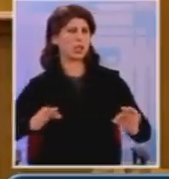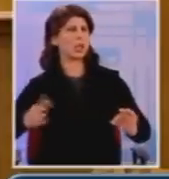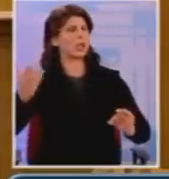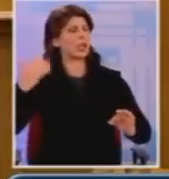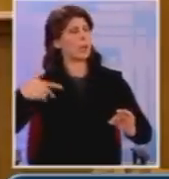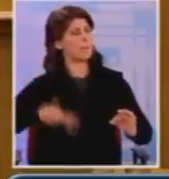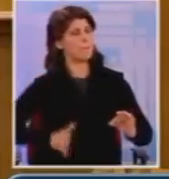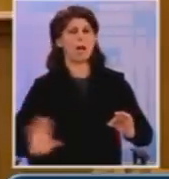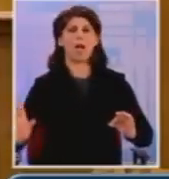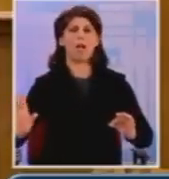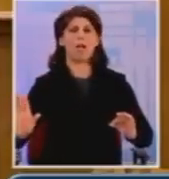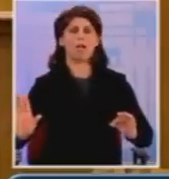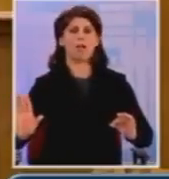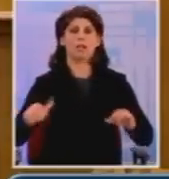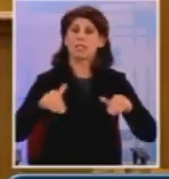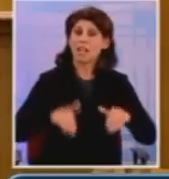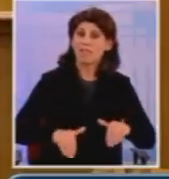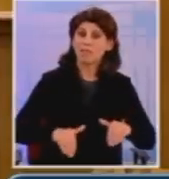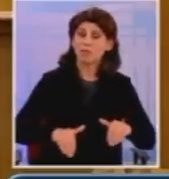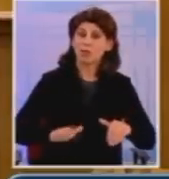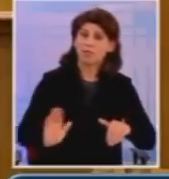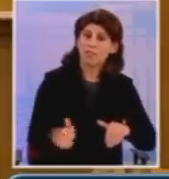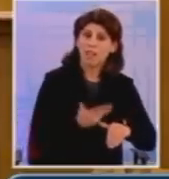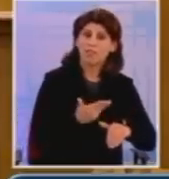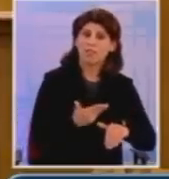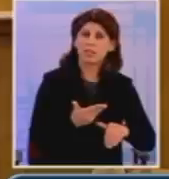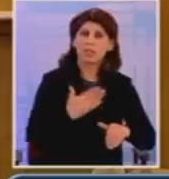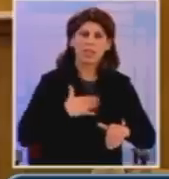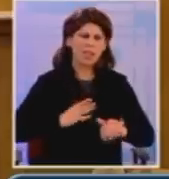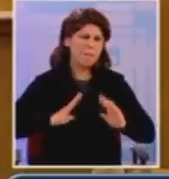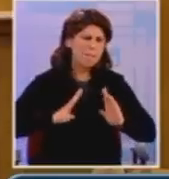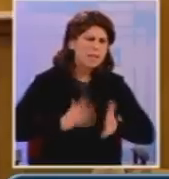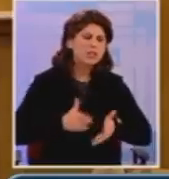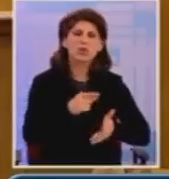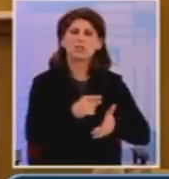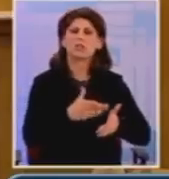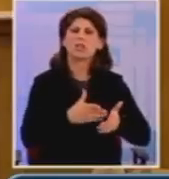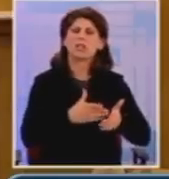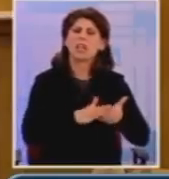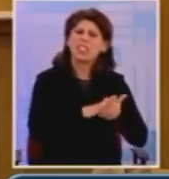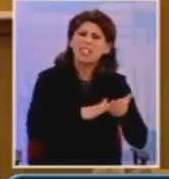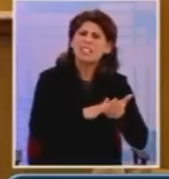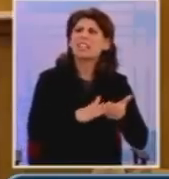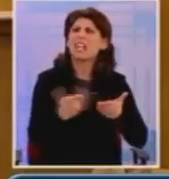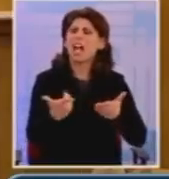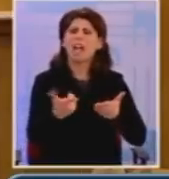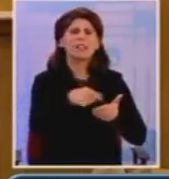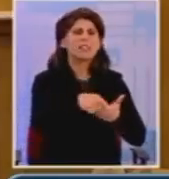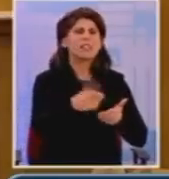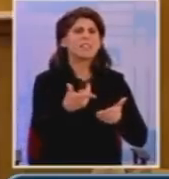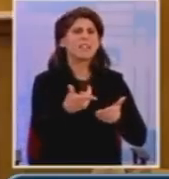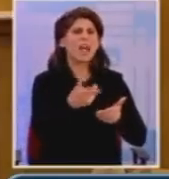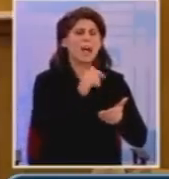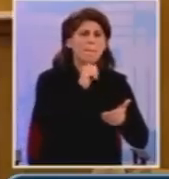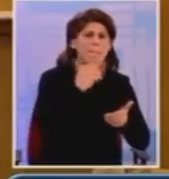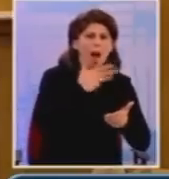όταν τη θέση του σεβασμού παίρνει η μυσαλλοδοξία, φιλετική ή κοινωνική, τότε